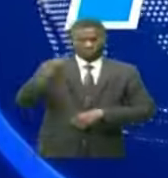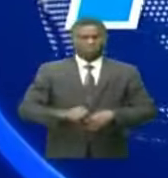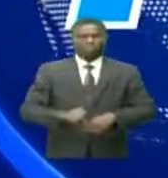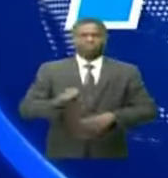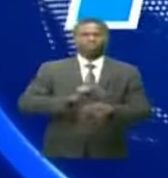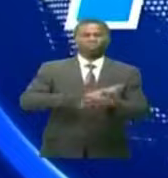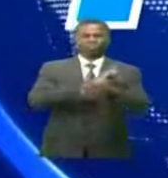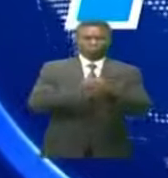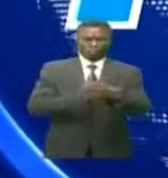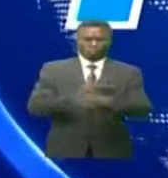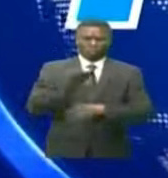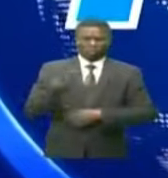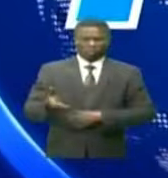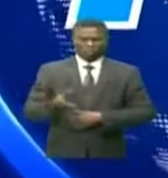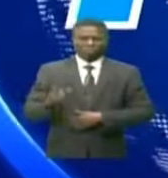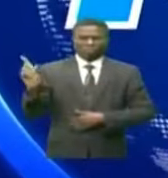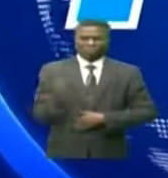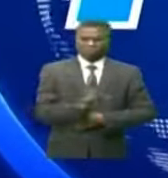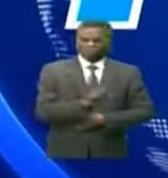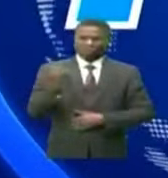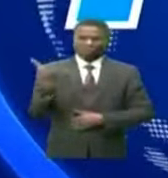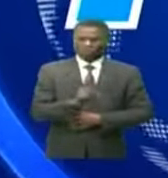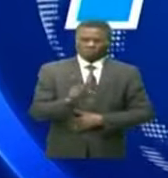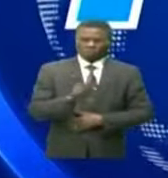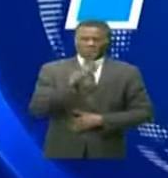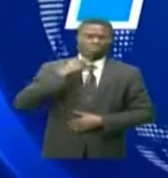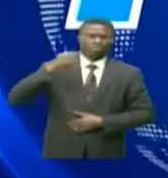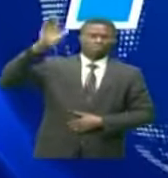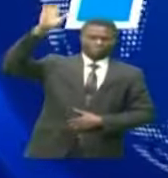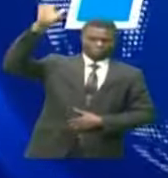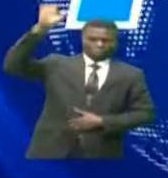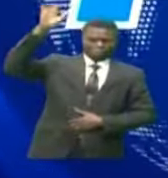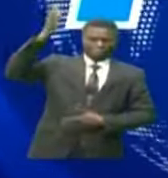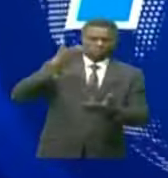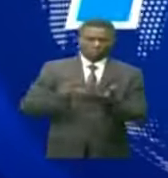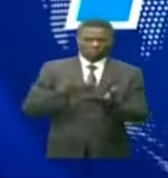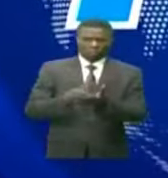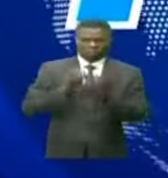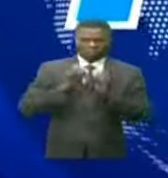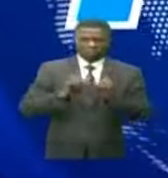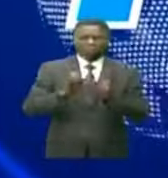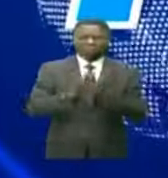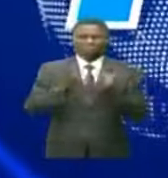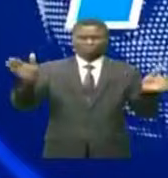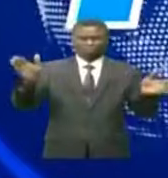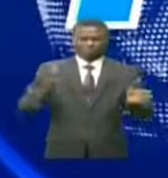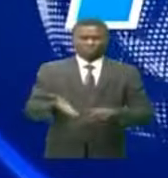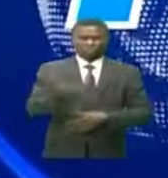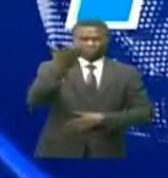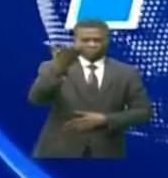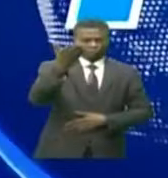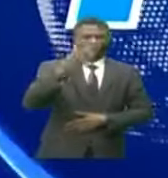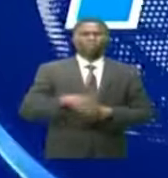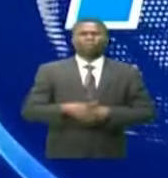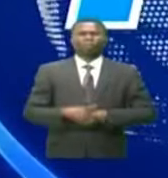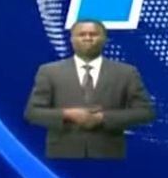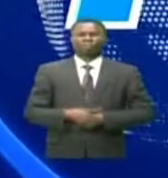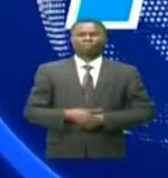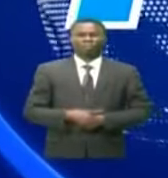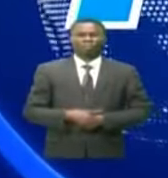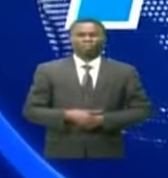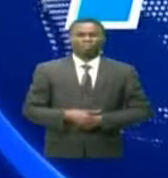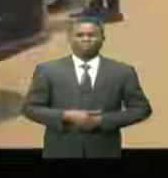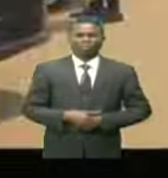DG Omalet. Tour à tour, ils ont renouvelé leur serment. C'était au cours d'une audience solennelle et publique. Images et commentaires.